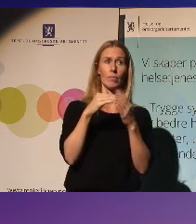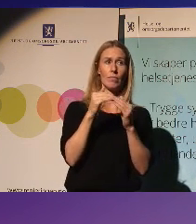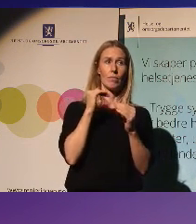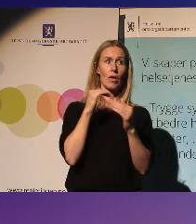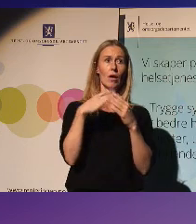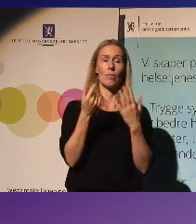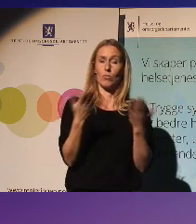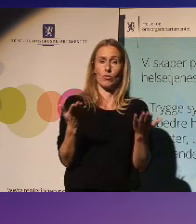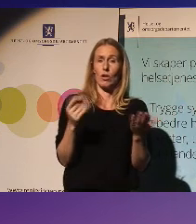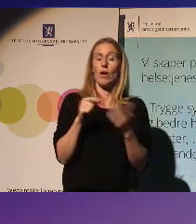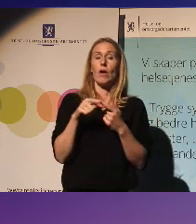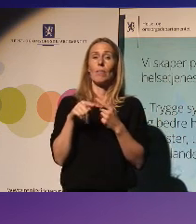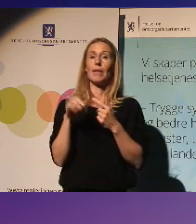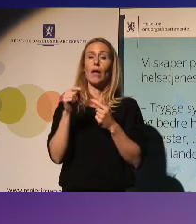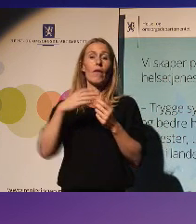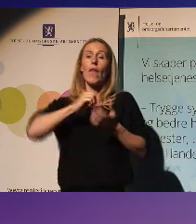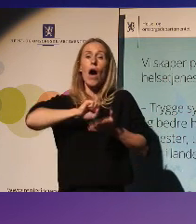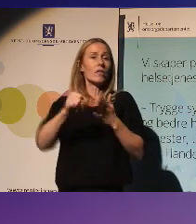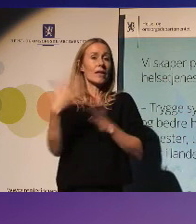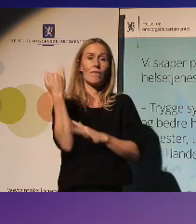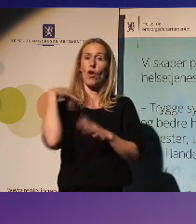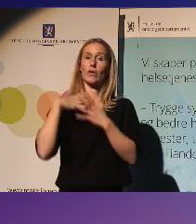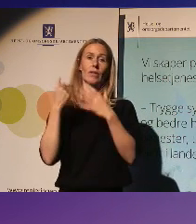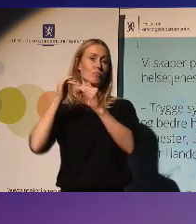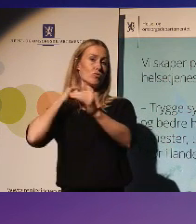Og han hadde aldri tatt buss på egen hånd.